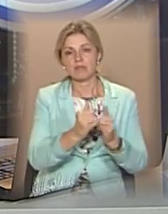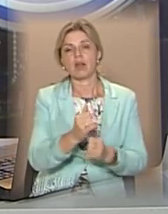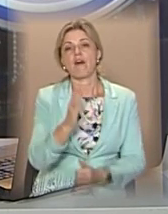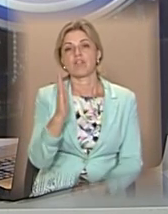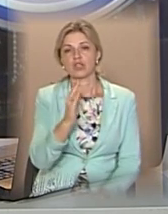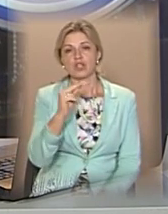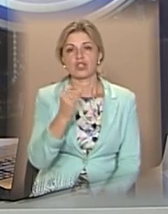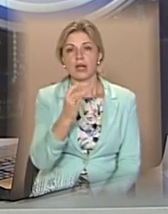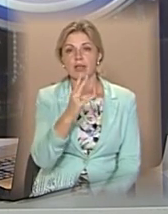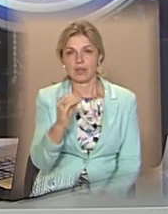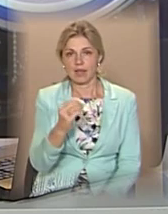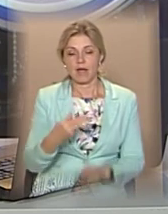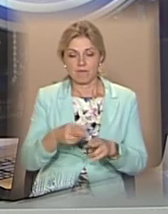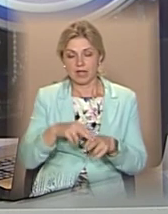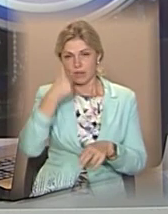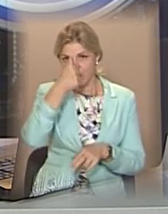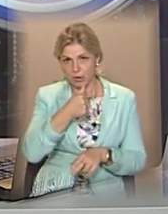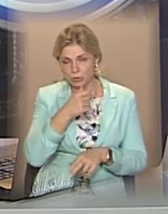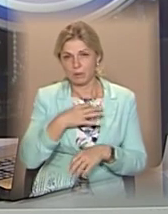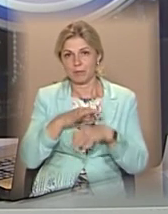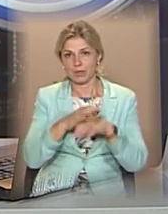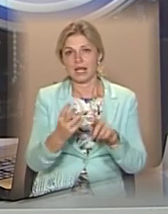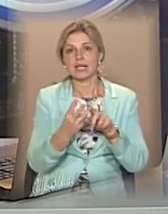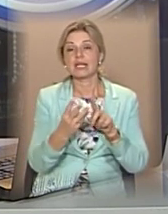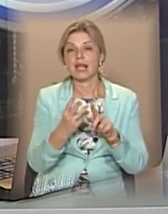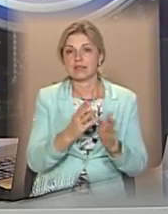Чайки. Цього року він пройшов утретє. За